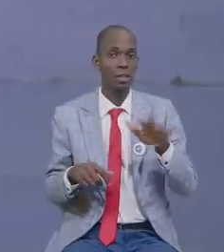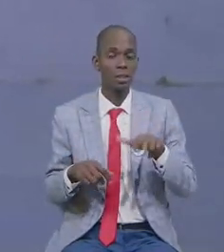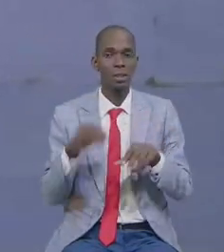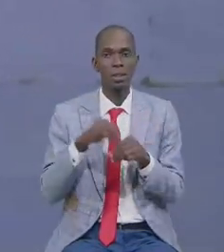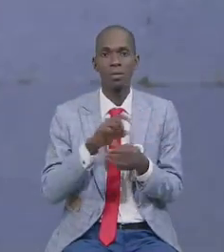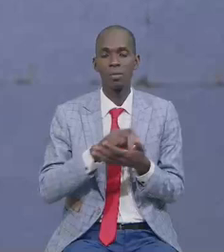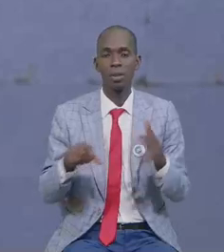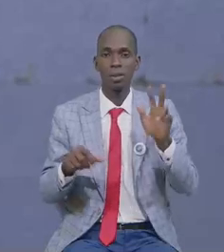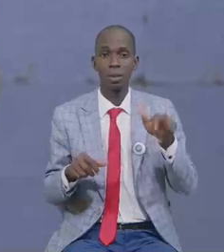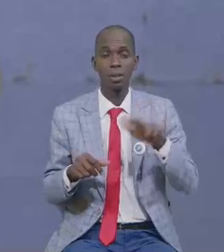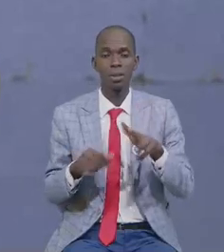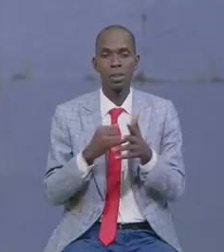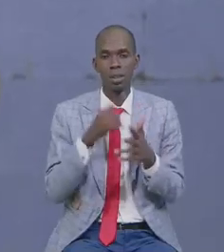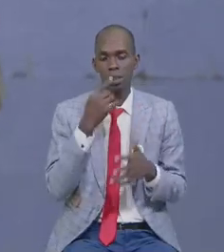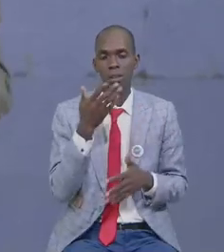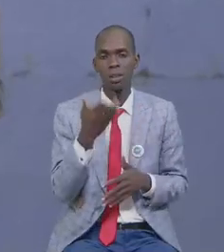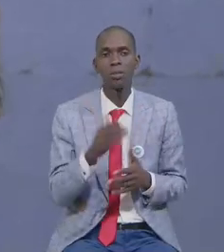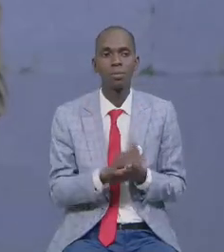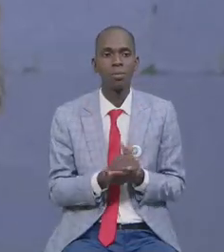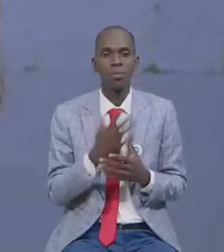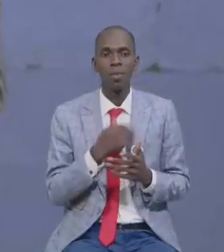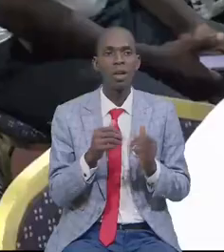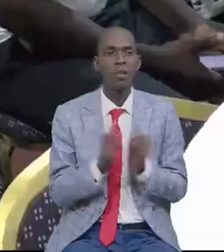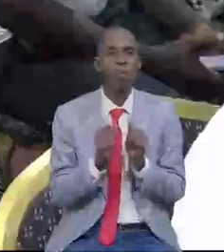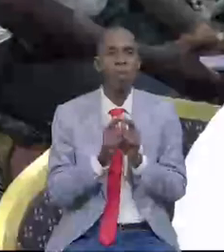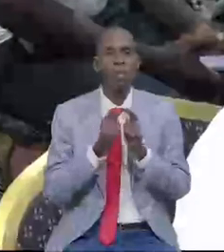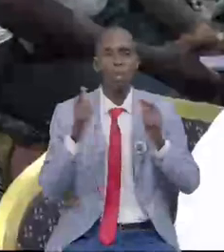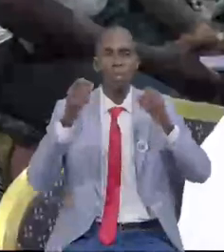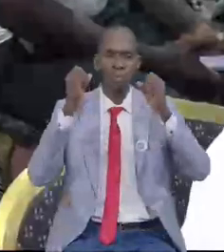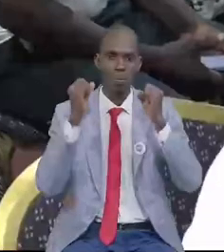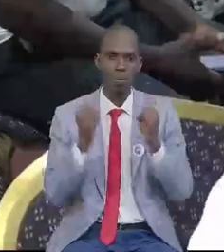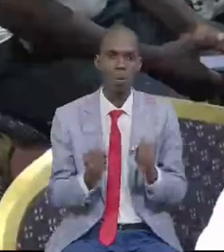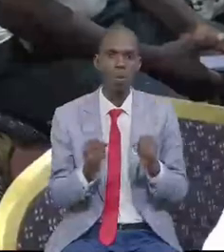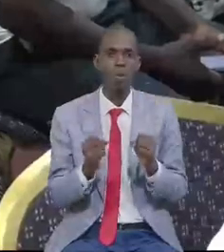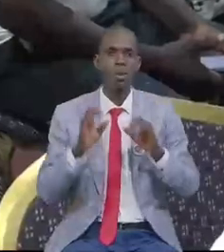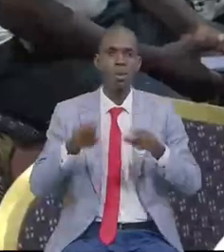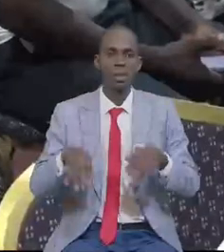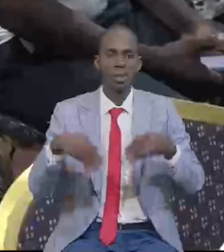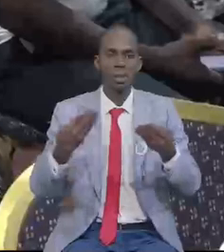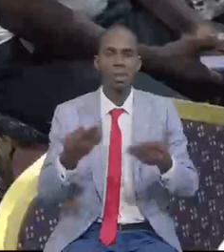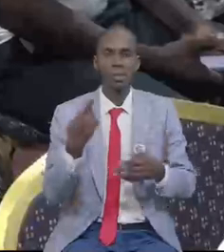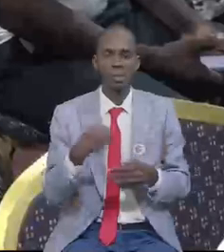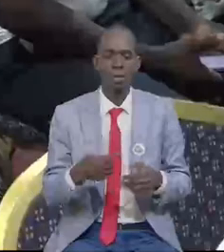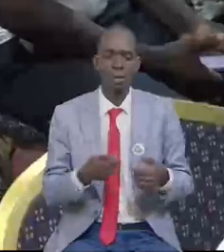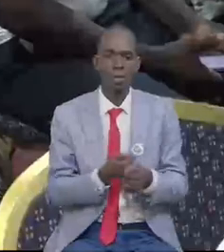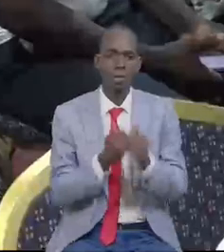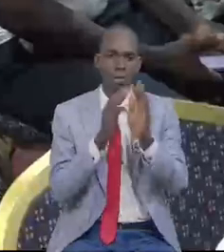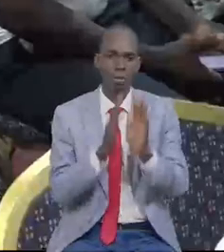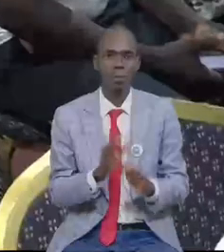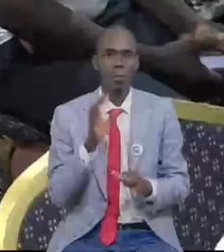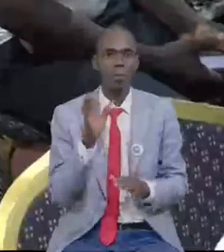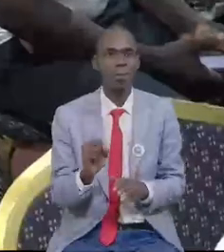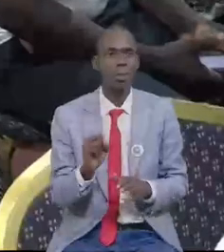Verset 33 dit, les apôtres rendaient avec beaucoup de force témoignage de la résurrection